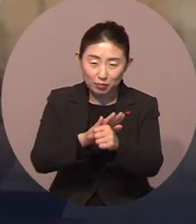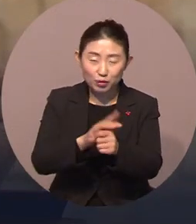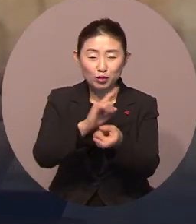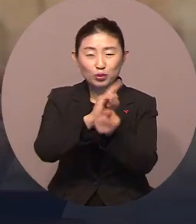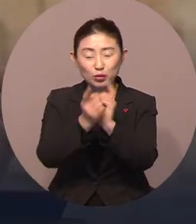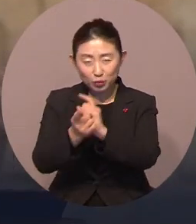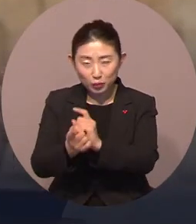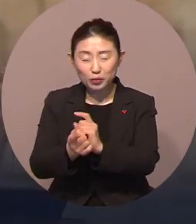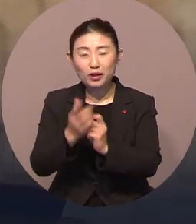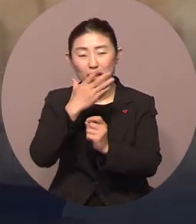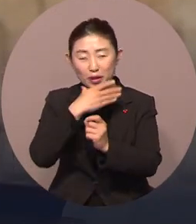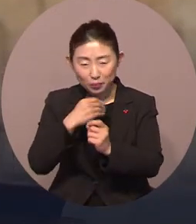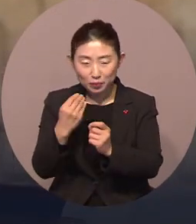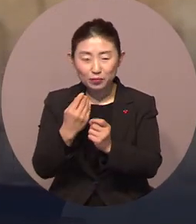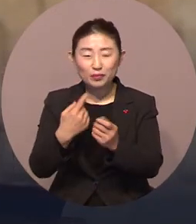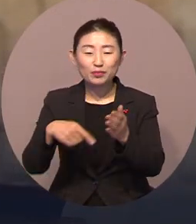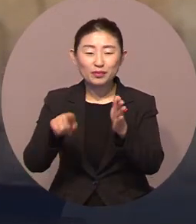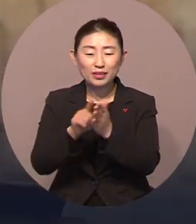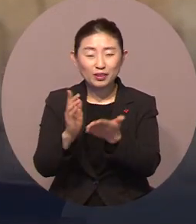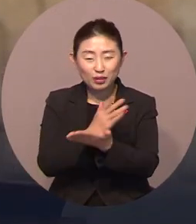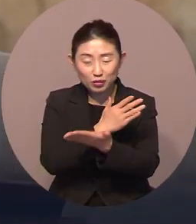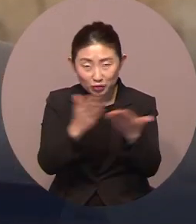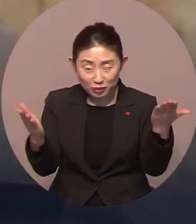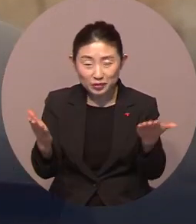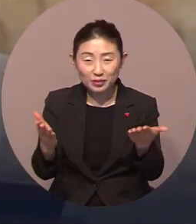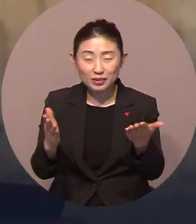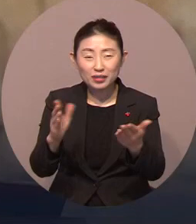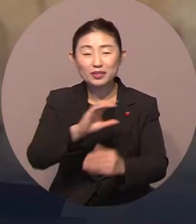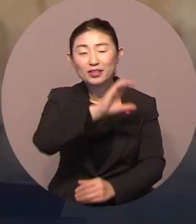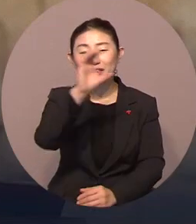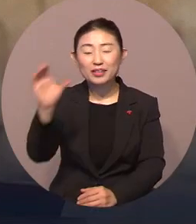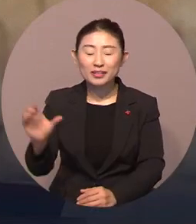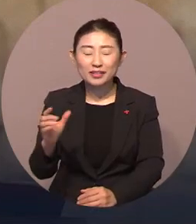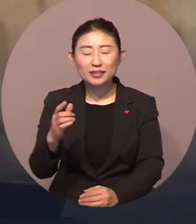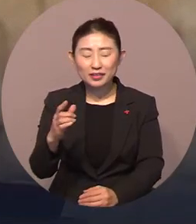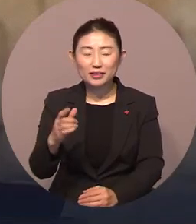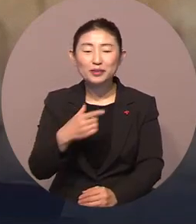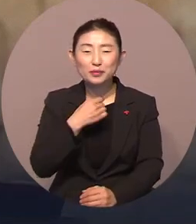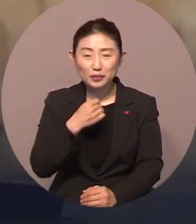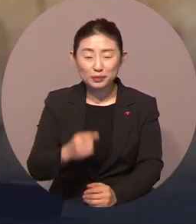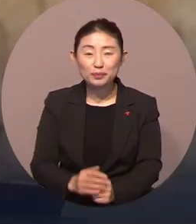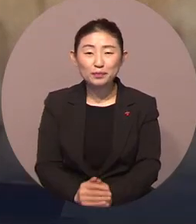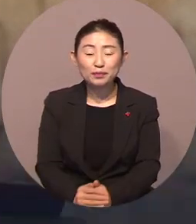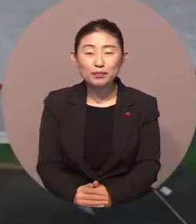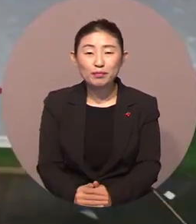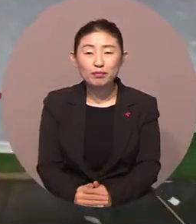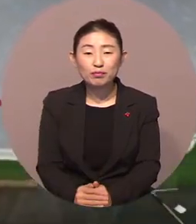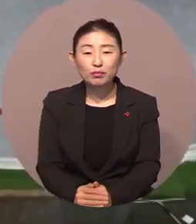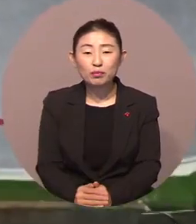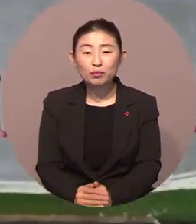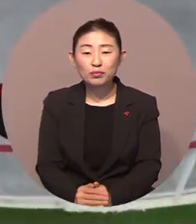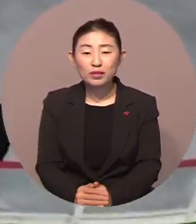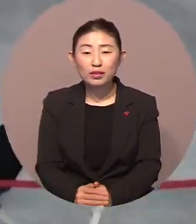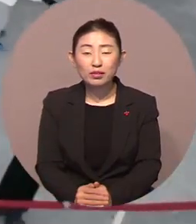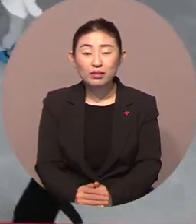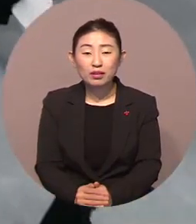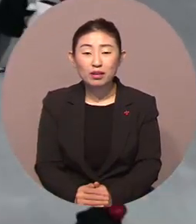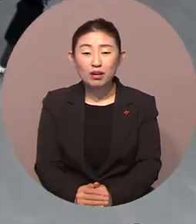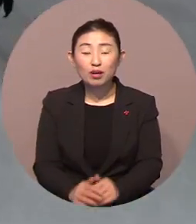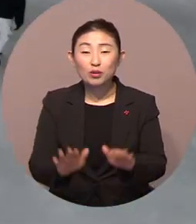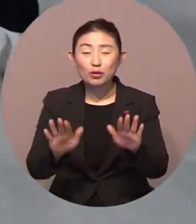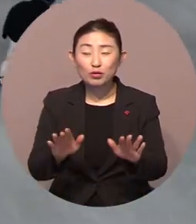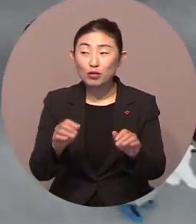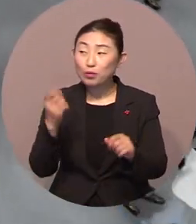사랑을 나누어 주시는 성탄이 되시기를 함께 기도하면서 이 시간 보내시면 좋겠습니다. 기승을 부리던